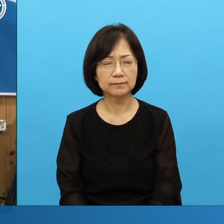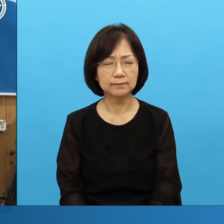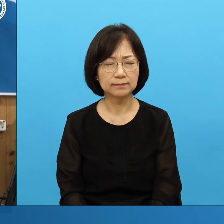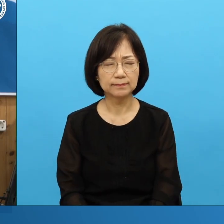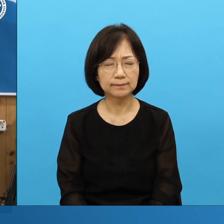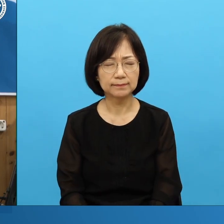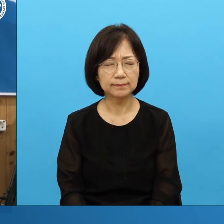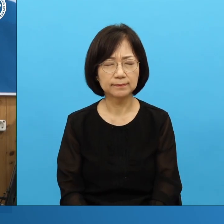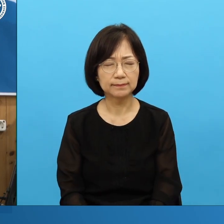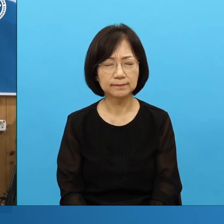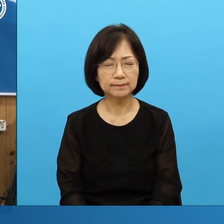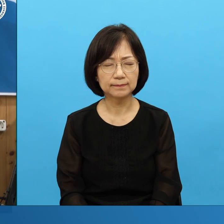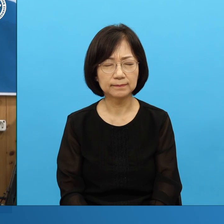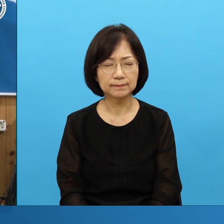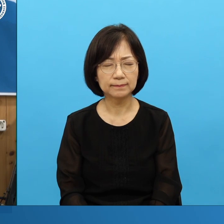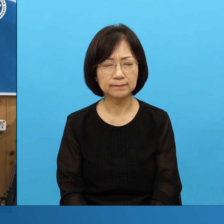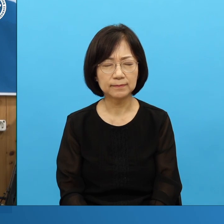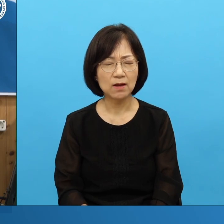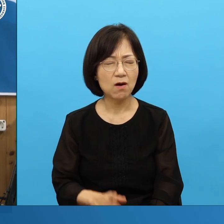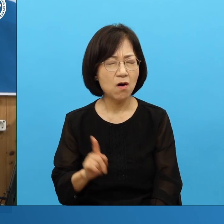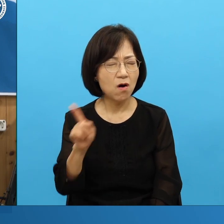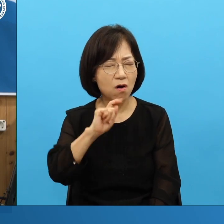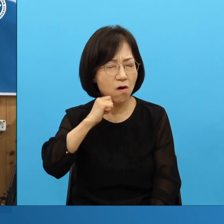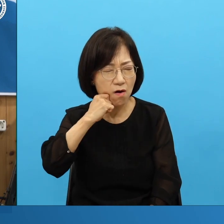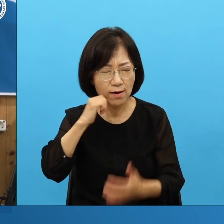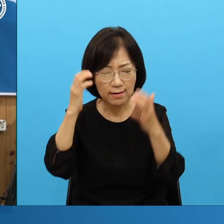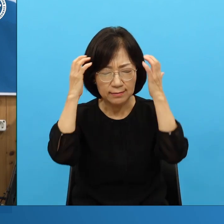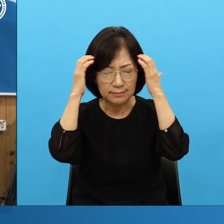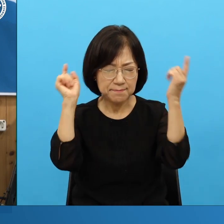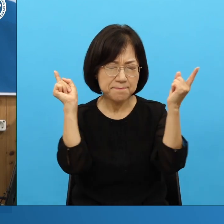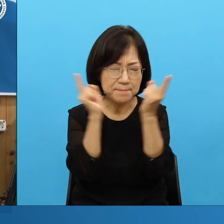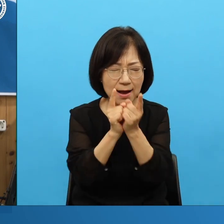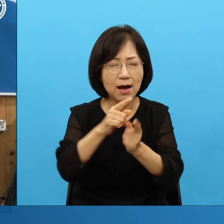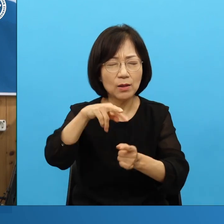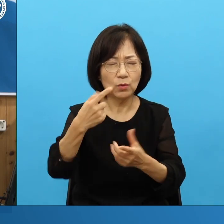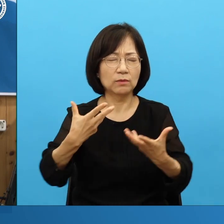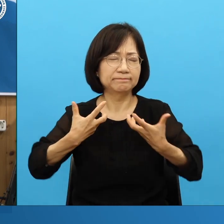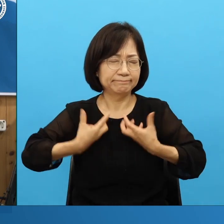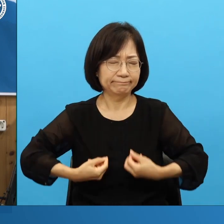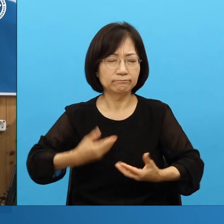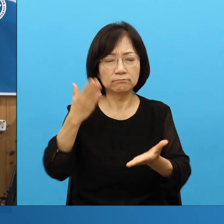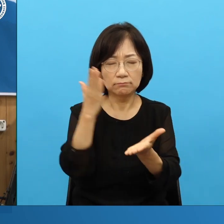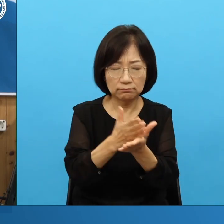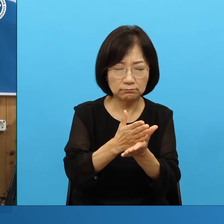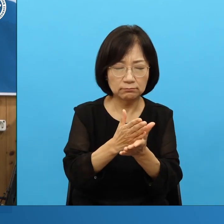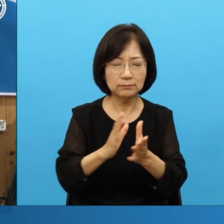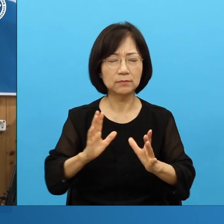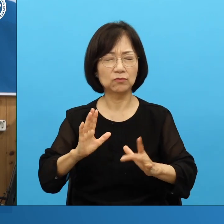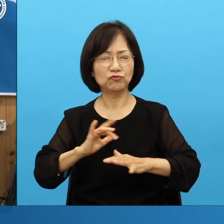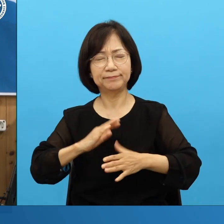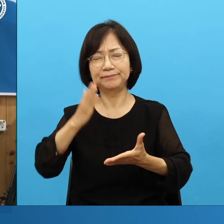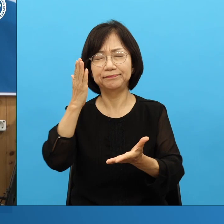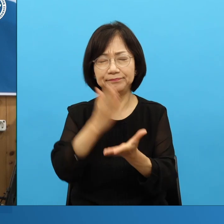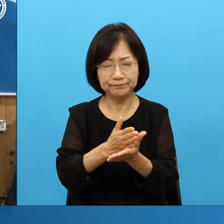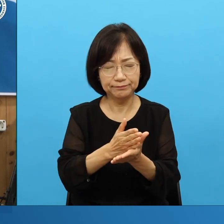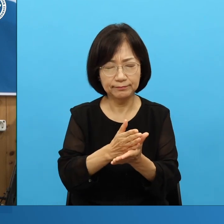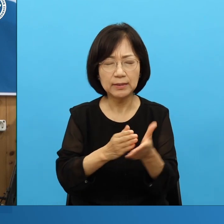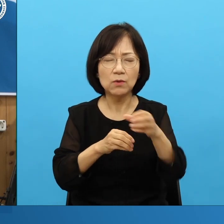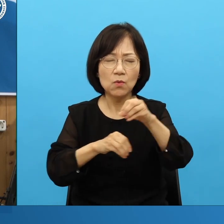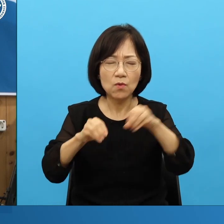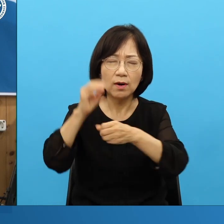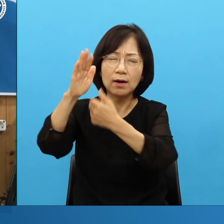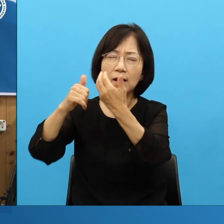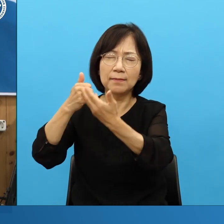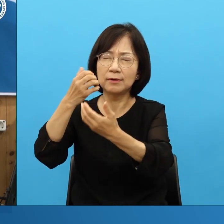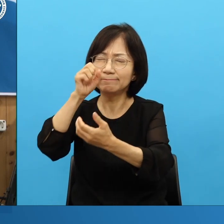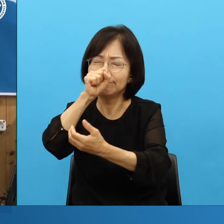give to us. 어떤 어려움이 오더라도 낙심치 않게 하시고 두려워하지 않게 하시고 하나님의 선하시고